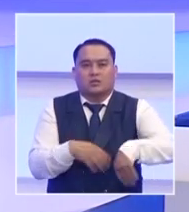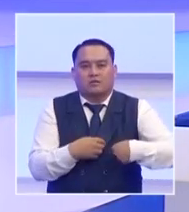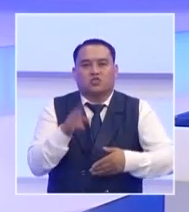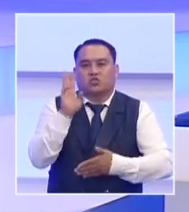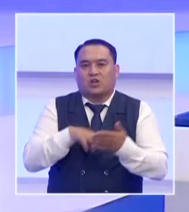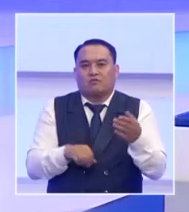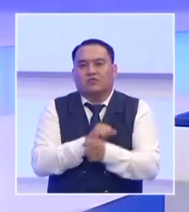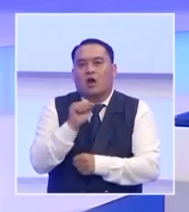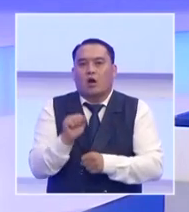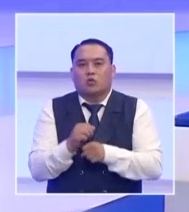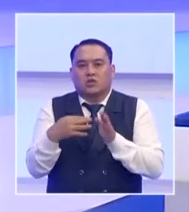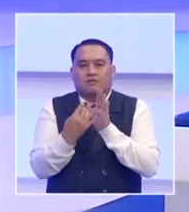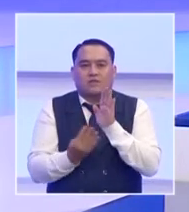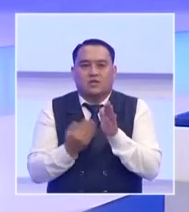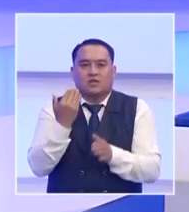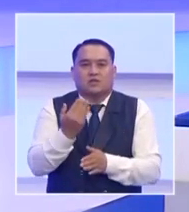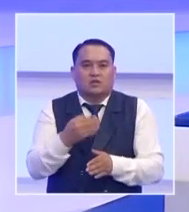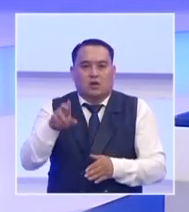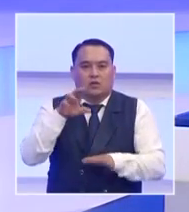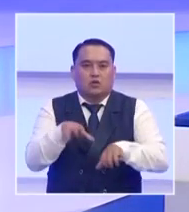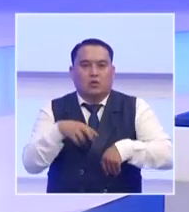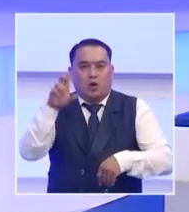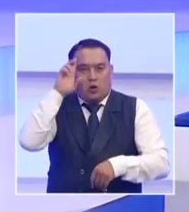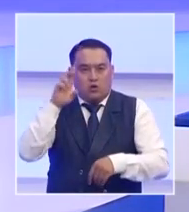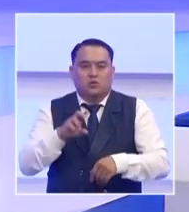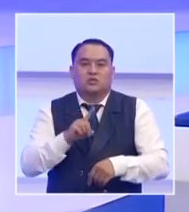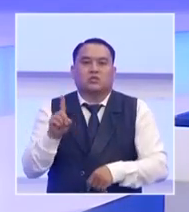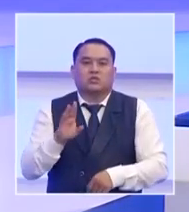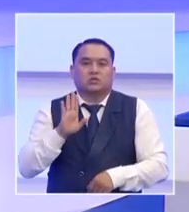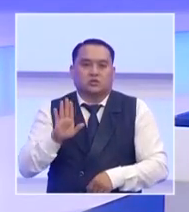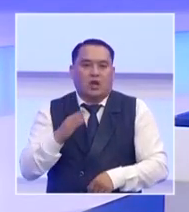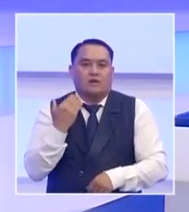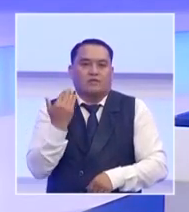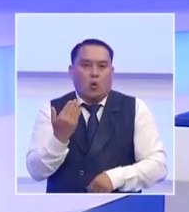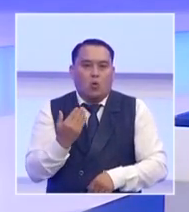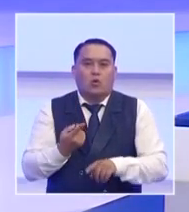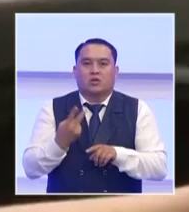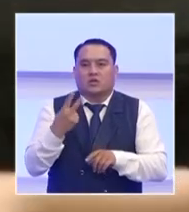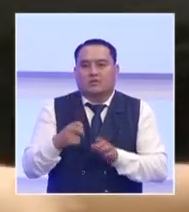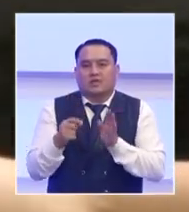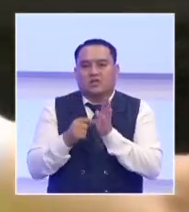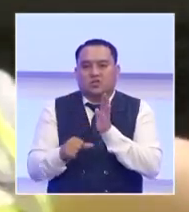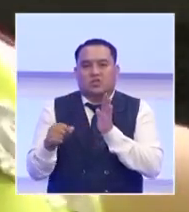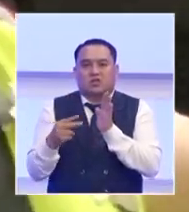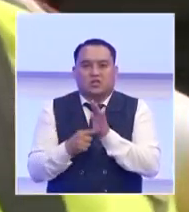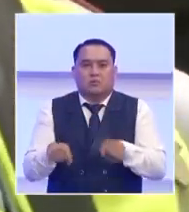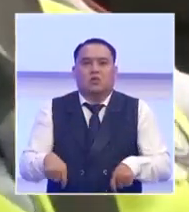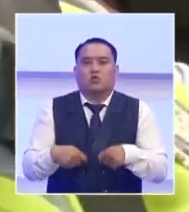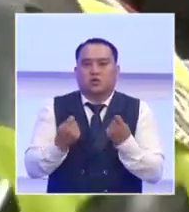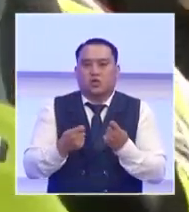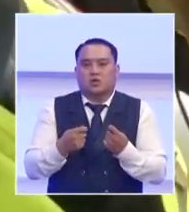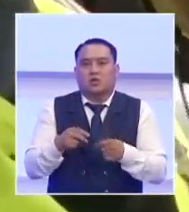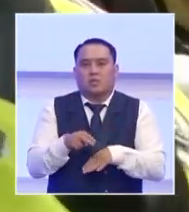штраф стоянку у 19 из них взяты государственные регистрационные знаки всего выявлено 267